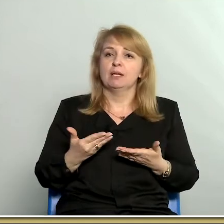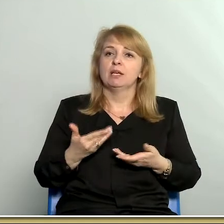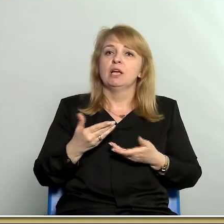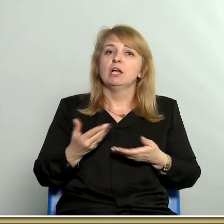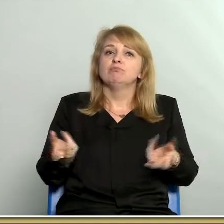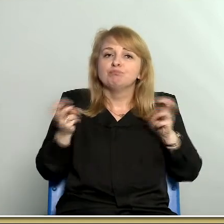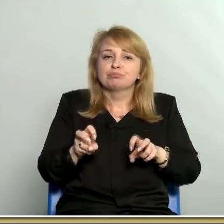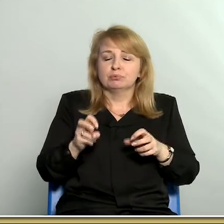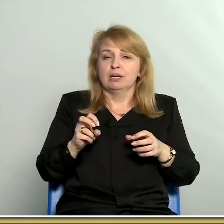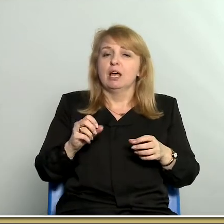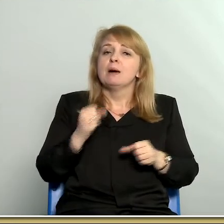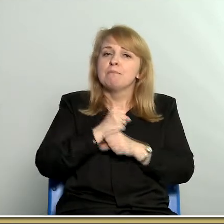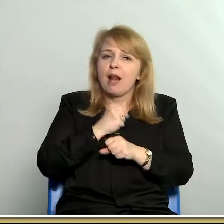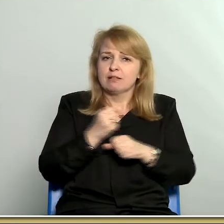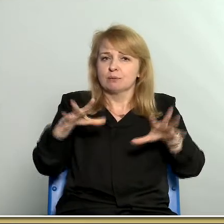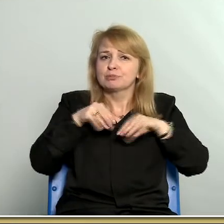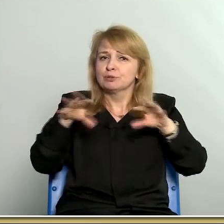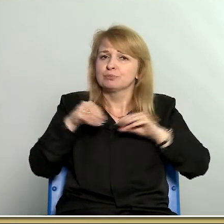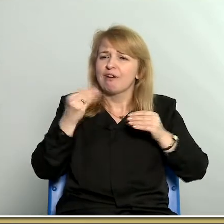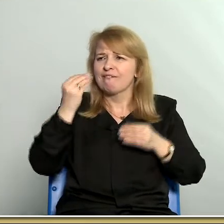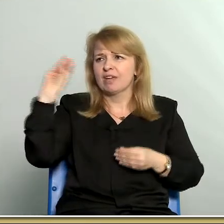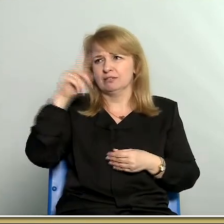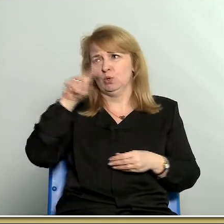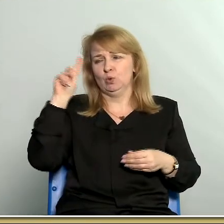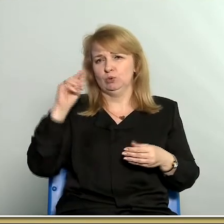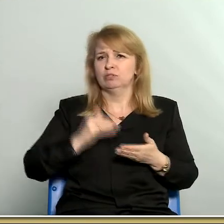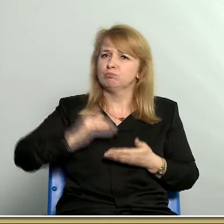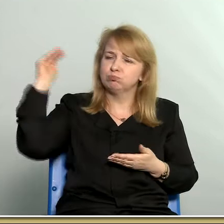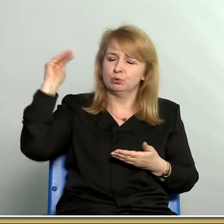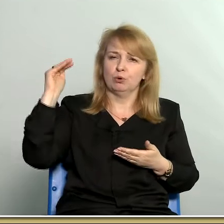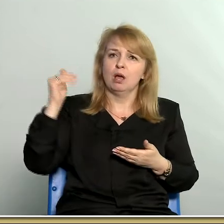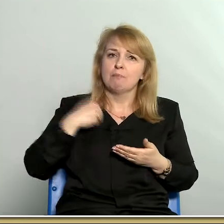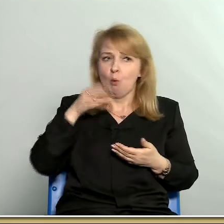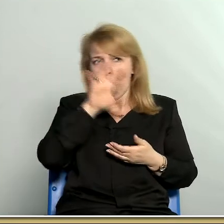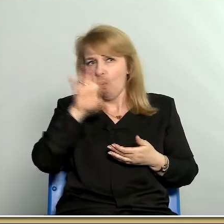zatrudnienia. Gdybyśmy prześledzili osie, to wzrost zatrudnienia praktycznie jest zawinkulowany,